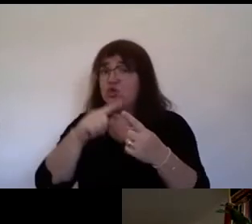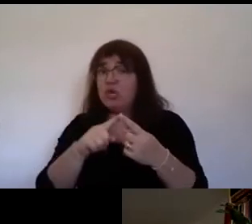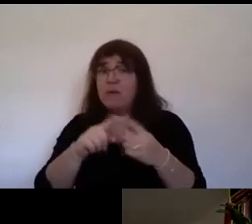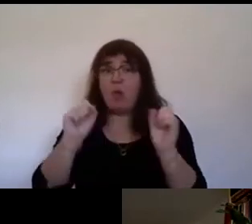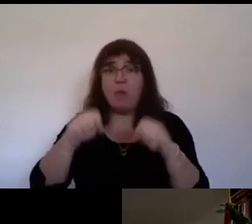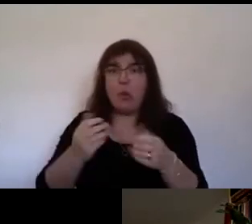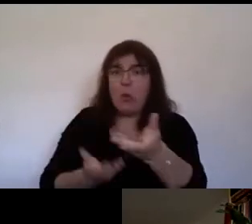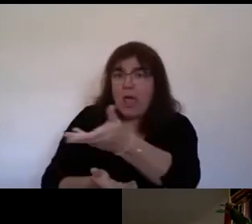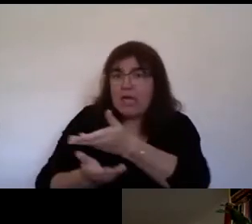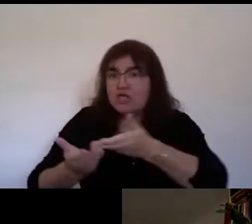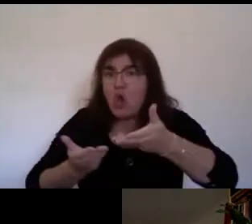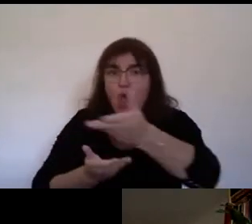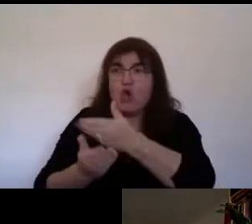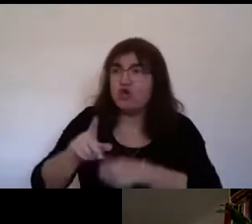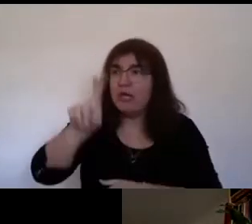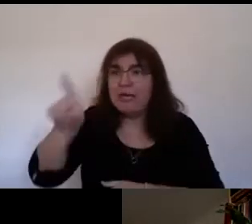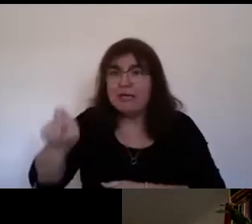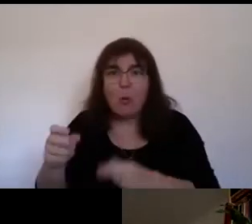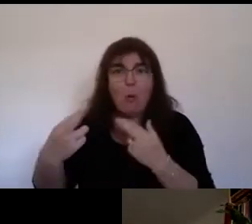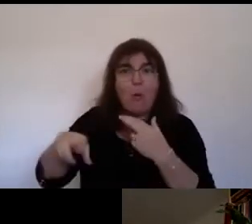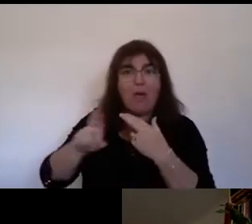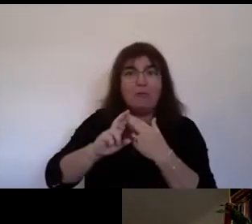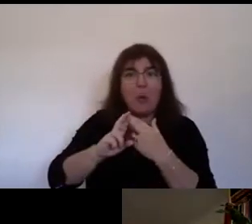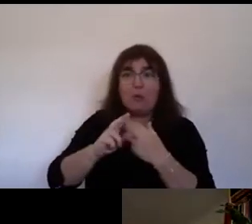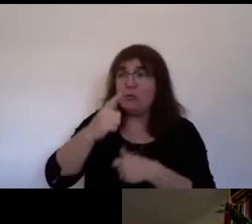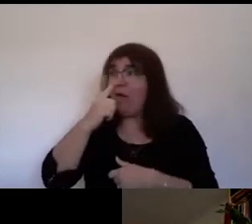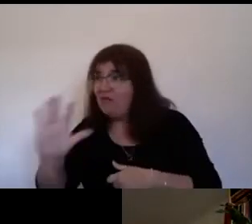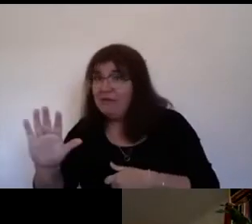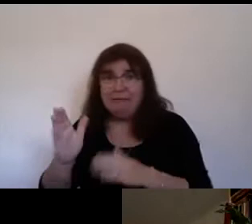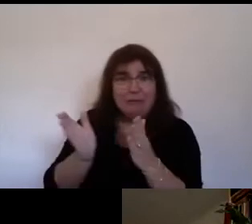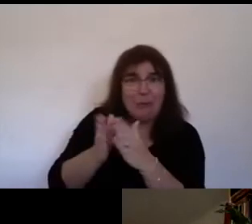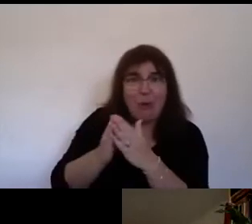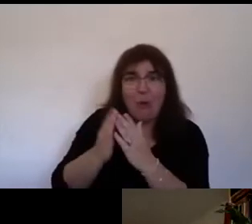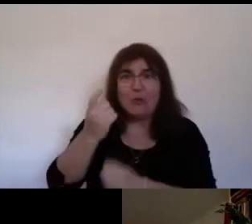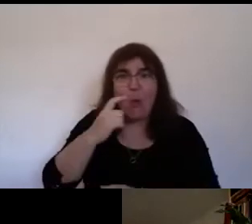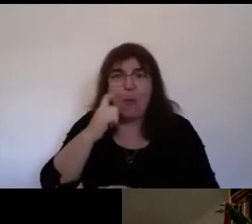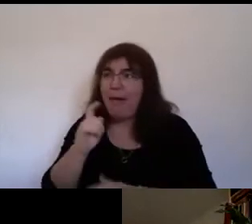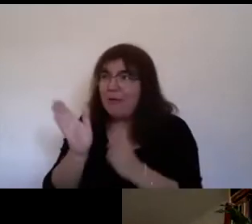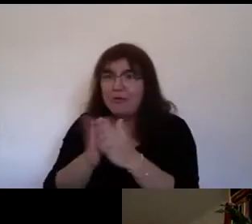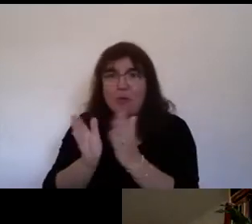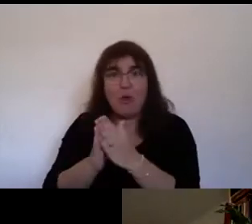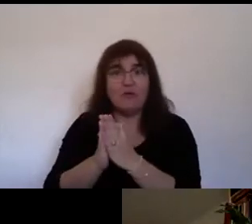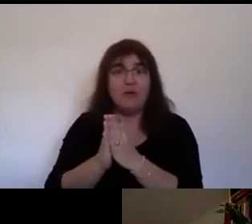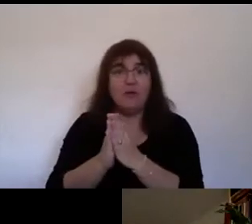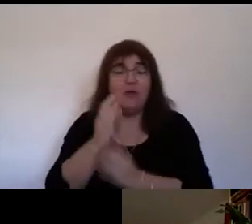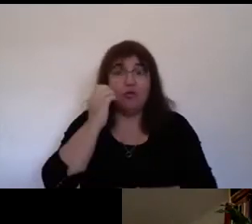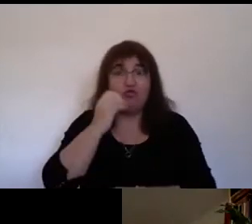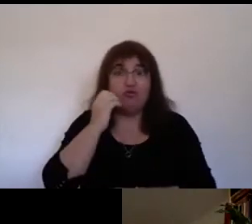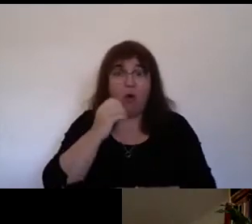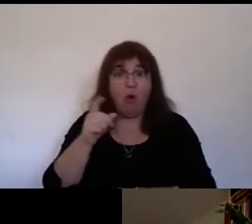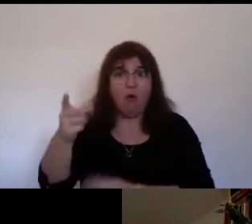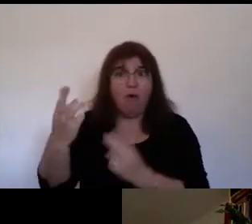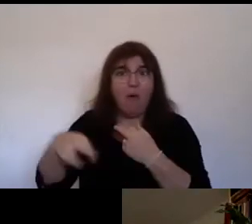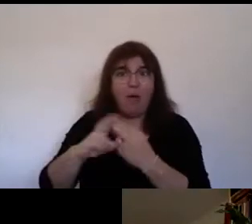interagir, questionner ou demander des opinions et des commentaires qui sont souvent plus nombreux que lors d'une